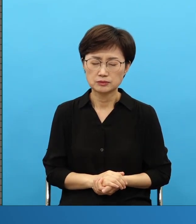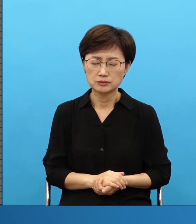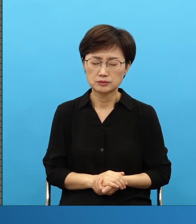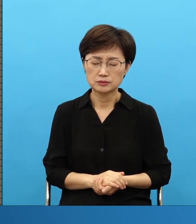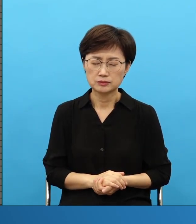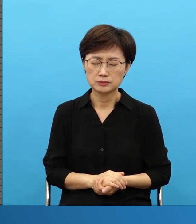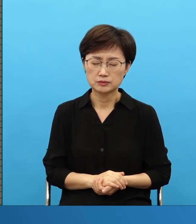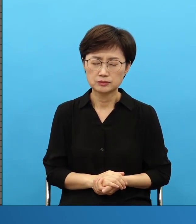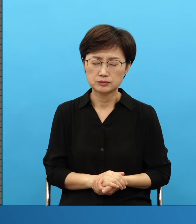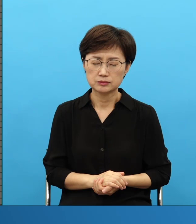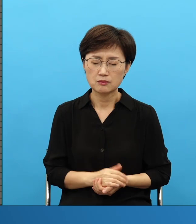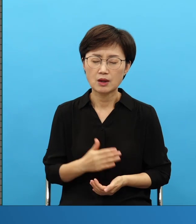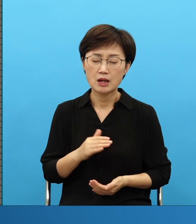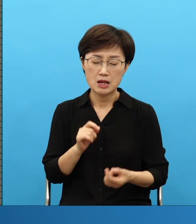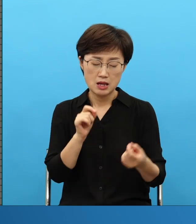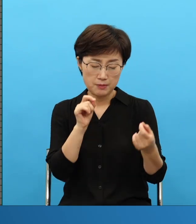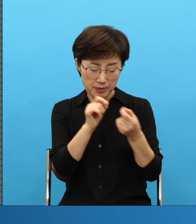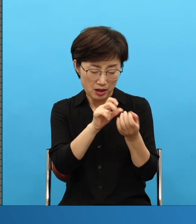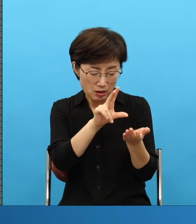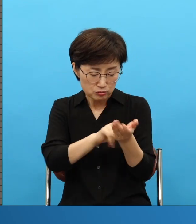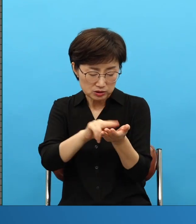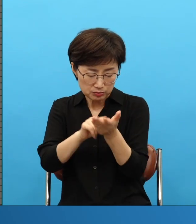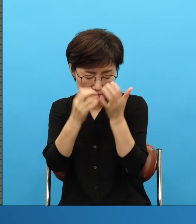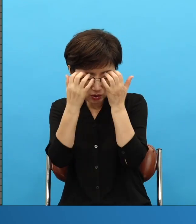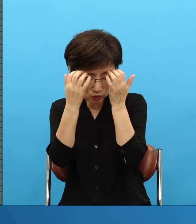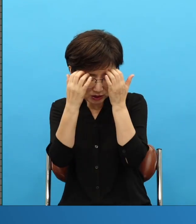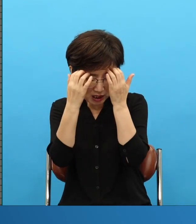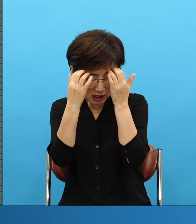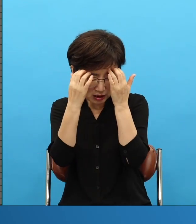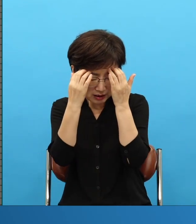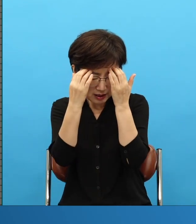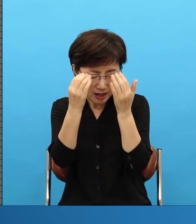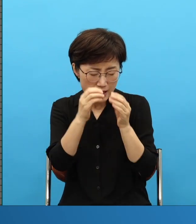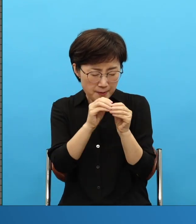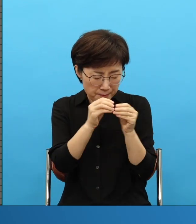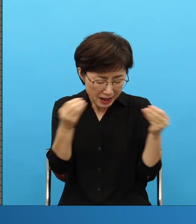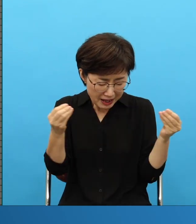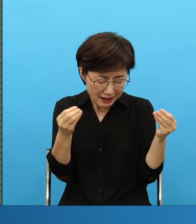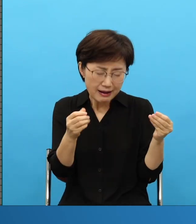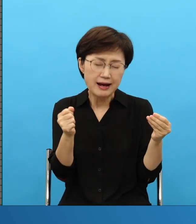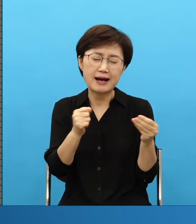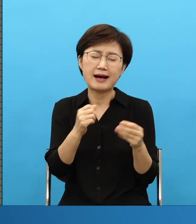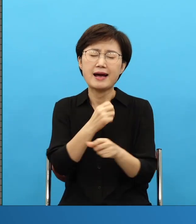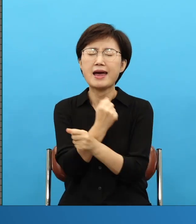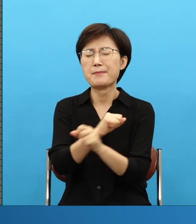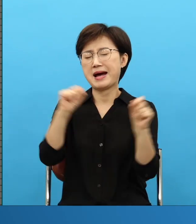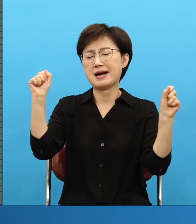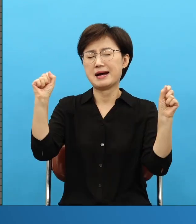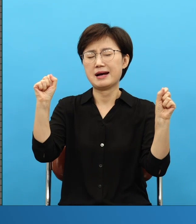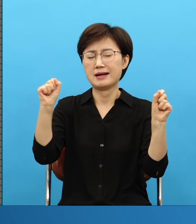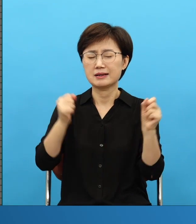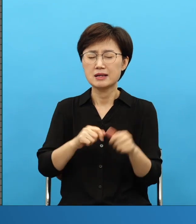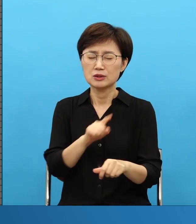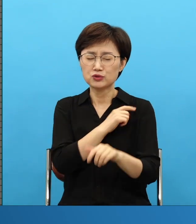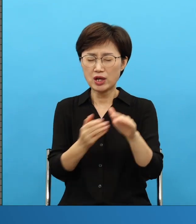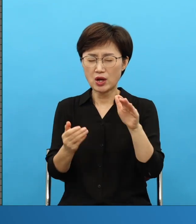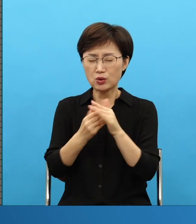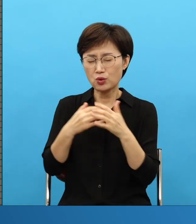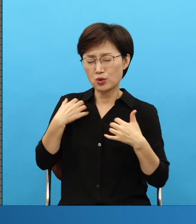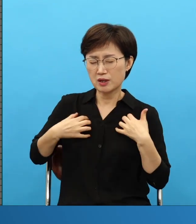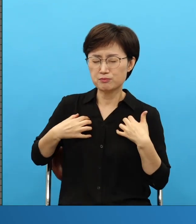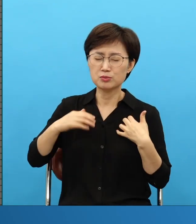kingdom. 우리 앞에 놓인 문제와 고난이 해방시키는 고난이요 최고를 누리는 고난이요 승리를 주기 위한 고난임이 미리